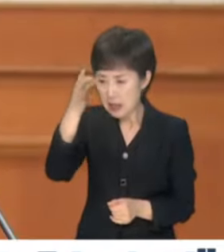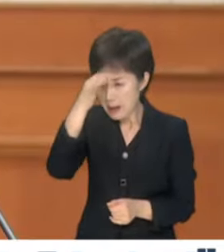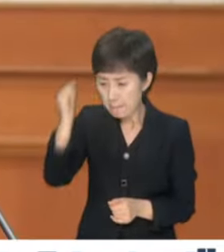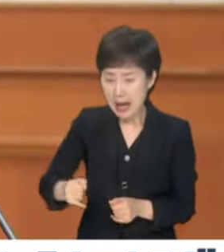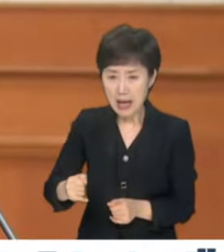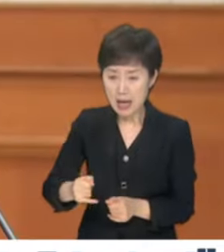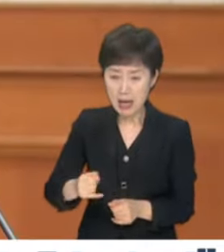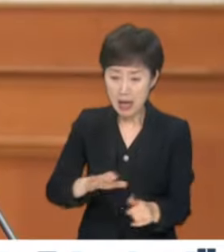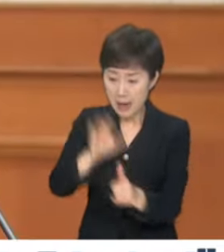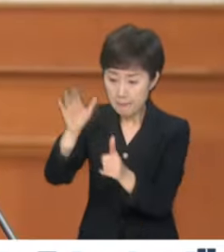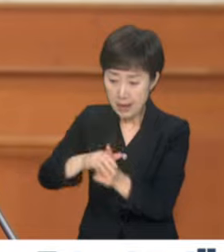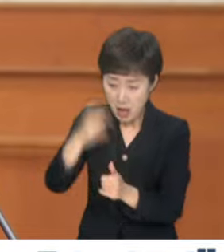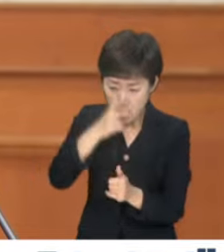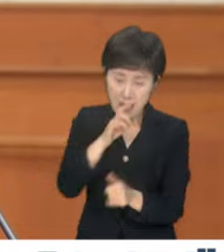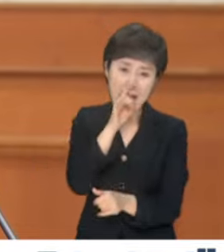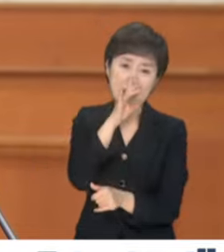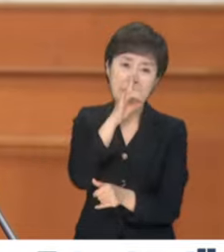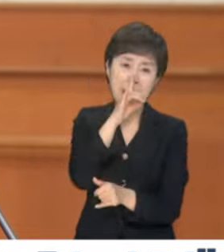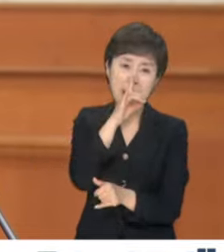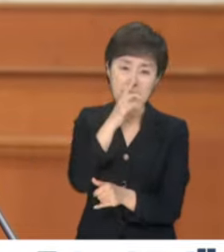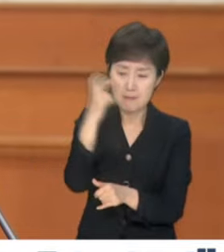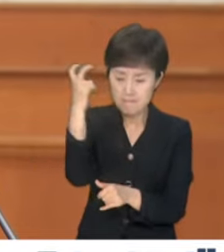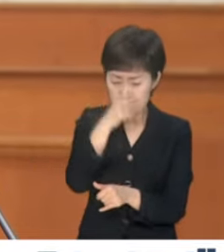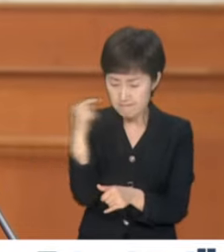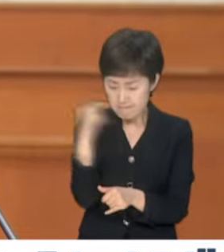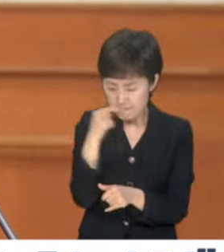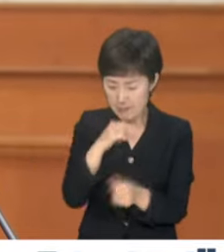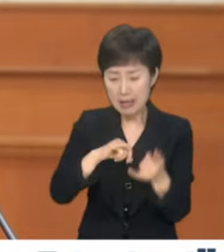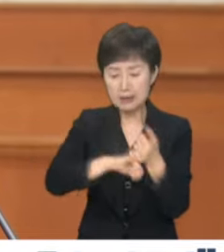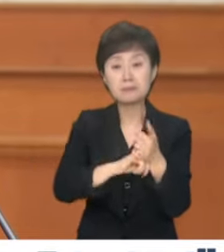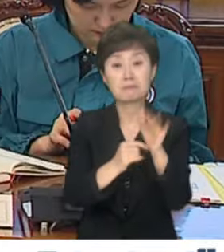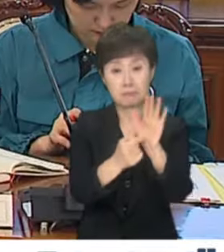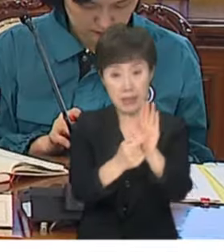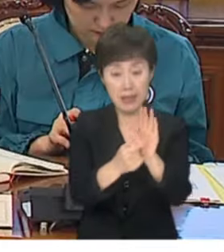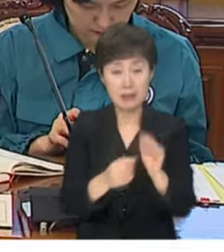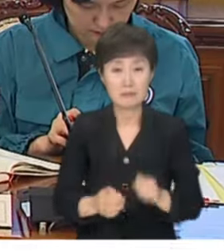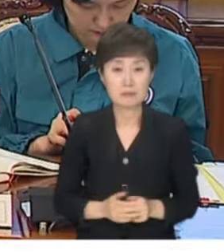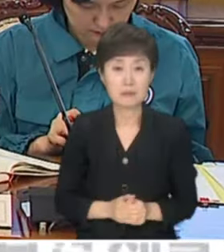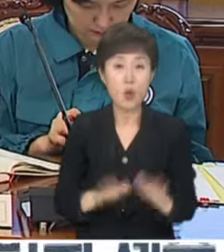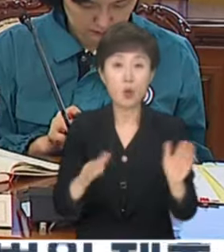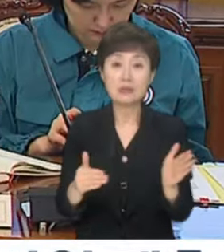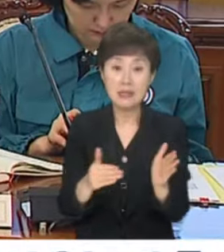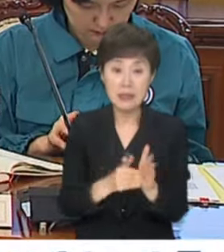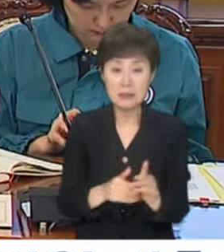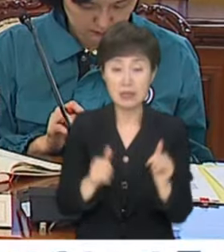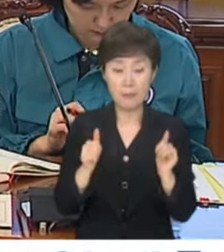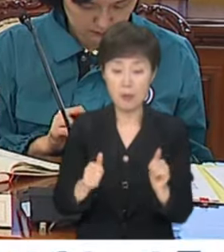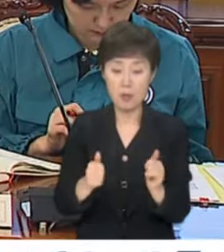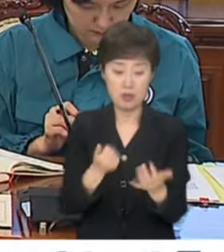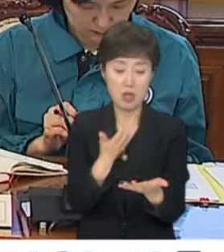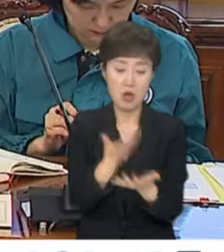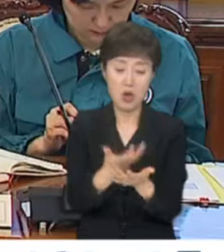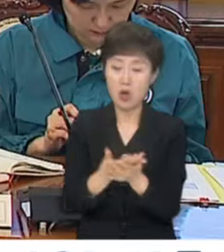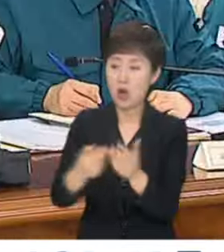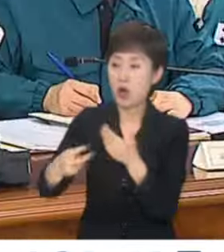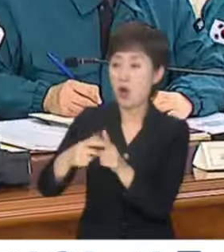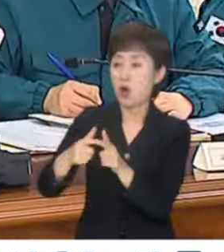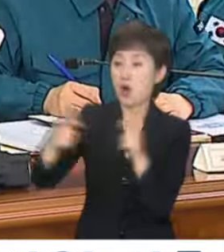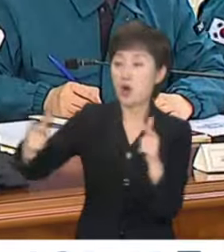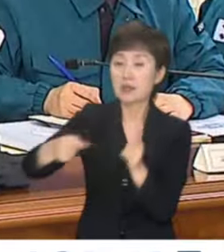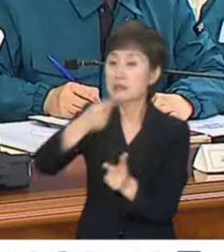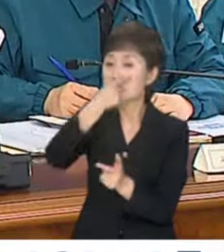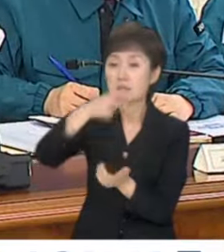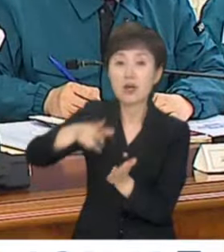진료하는 일은 없도록 안전장치도 철저히 갖추겠다고 강조했습니다. 오늘까지 법원에 내야 하는 의대 증원 근거